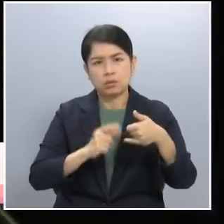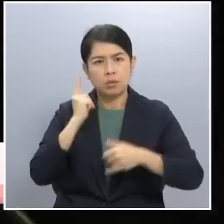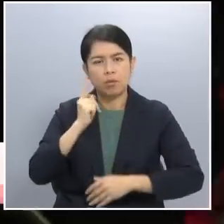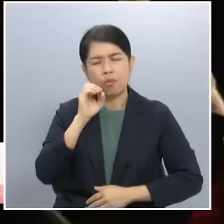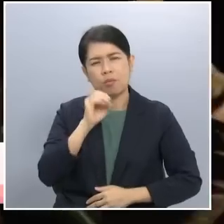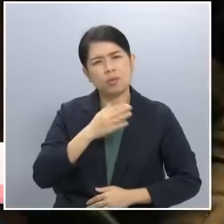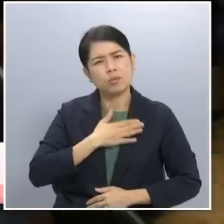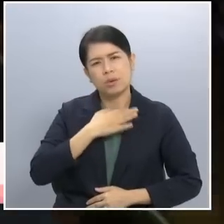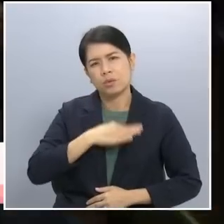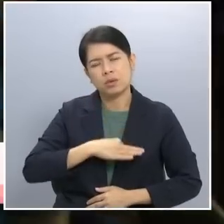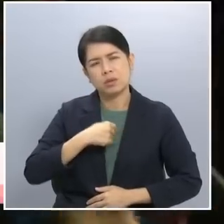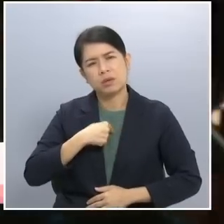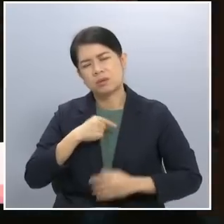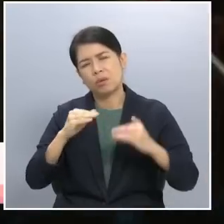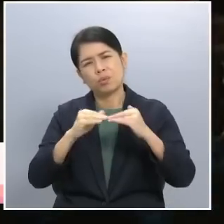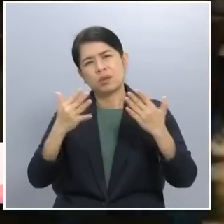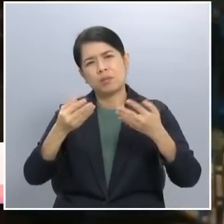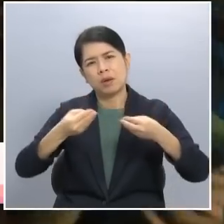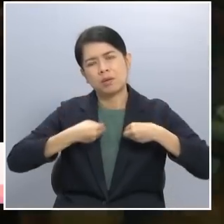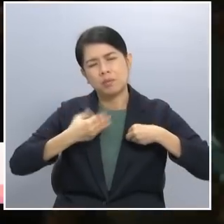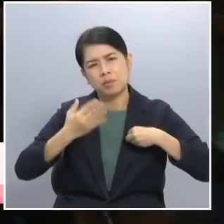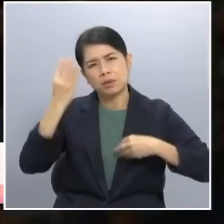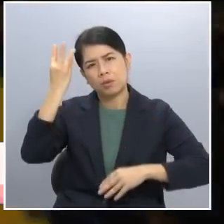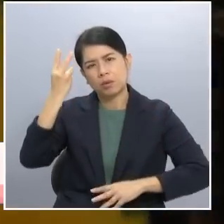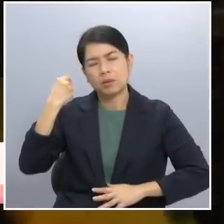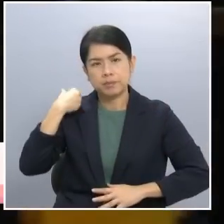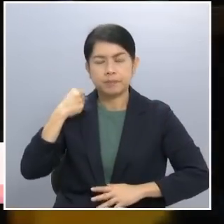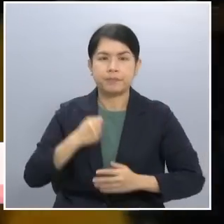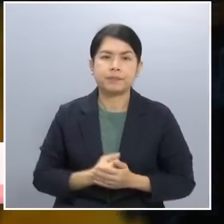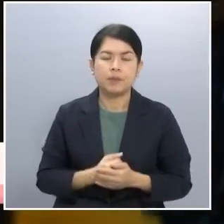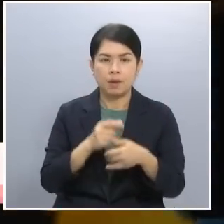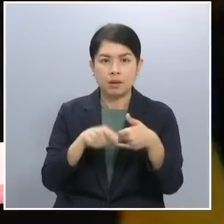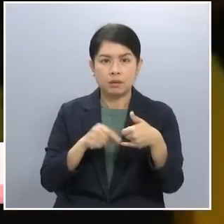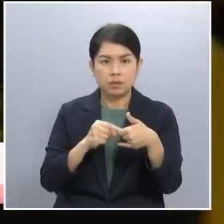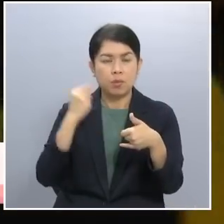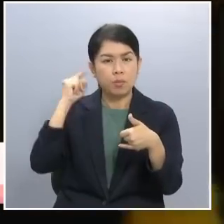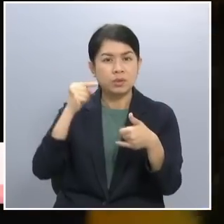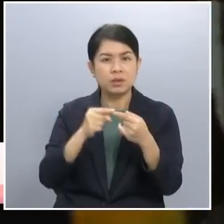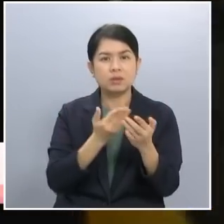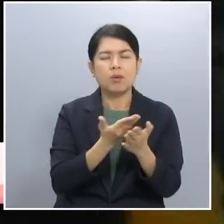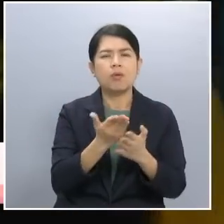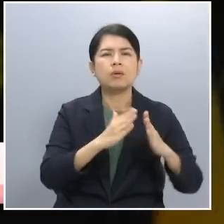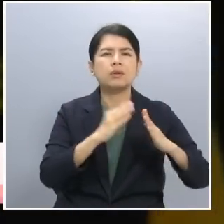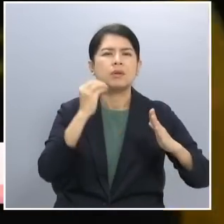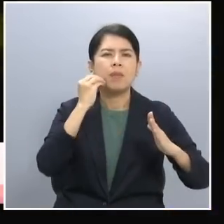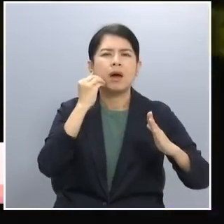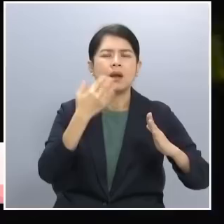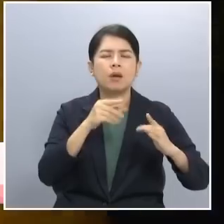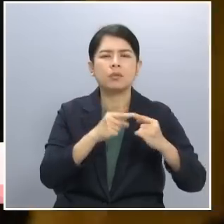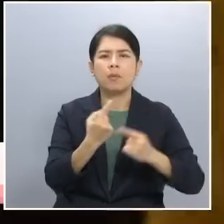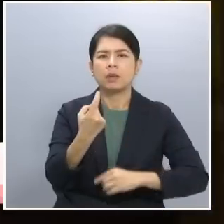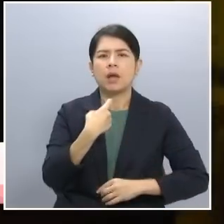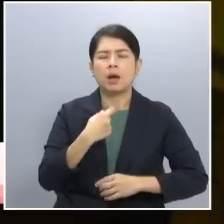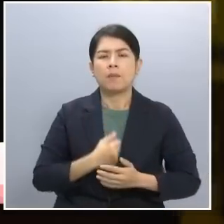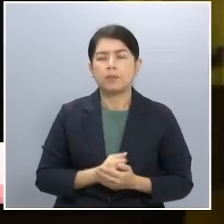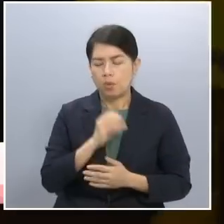รรมเรื่องบ้านที่ถูกยึดและขายทอดตลาดจนทางผู้เสียชีวิตซื้อไปแล้วก็มาทวงถามต้องการให้ตัวลุง